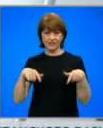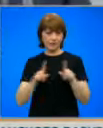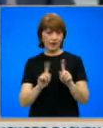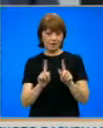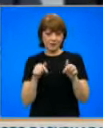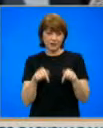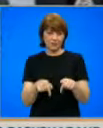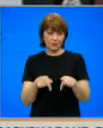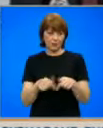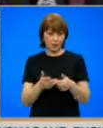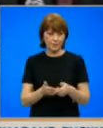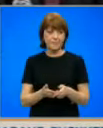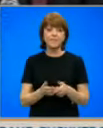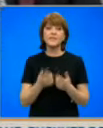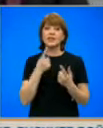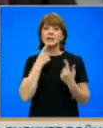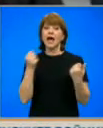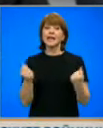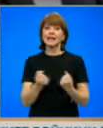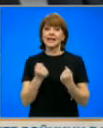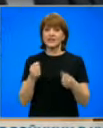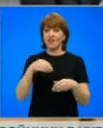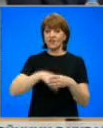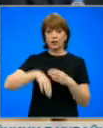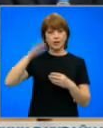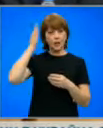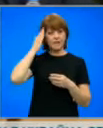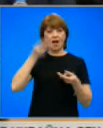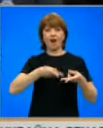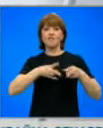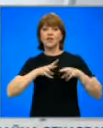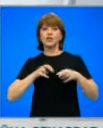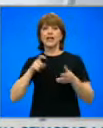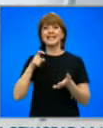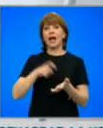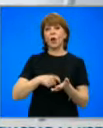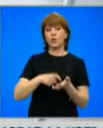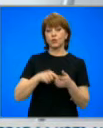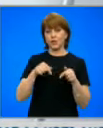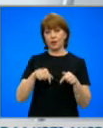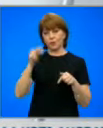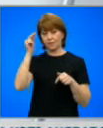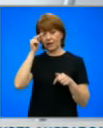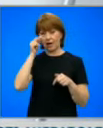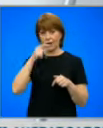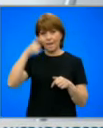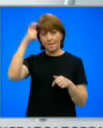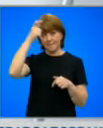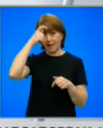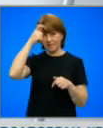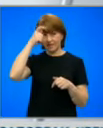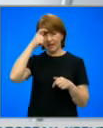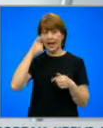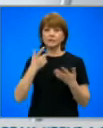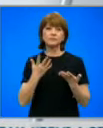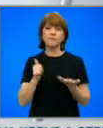днес. Според премиера, с действията си вътрешният министър връща законността у нас. МВР е всъщност от страната на